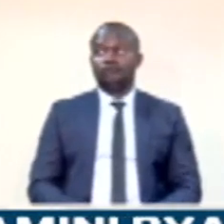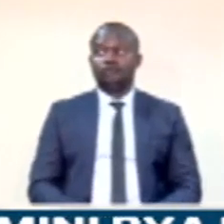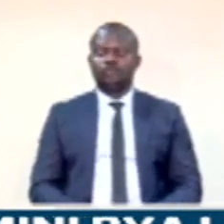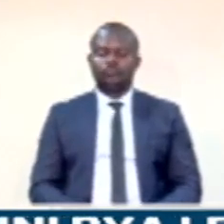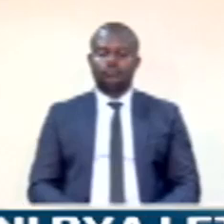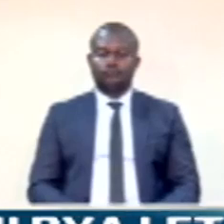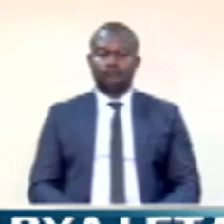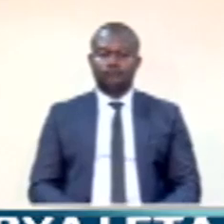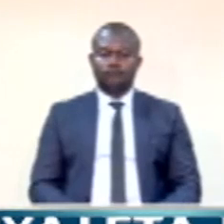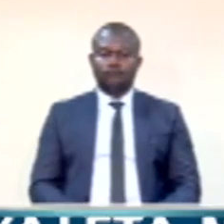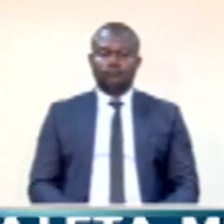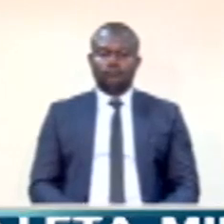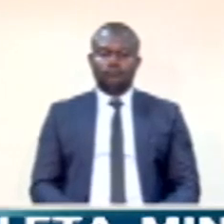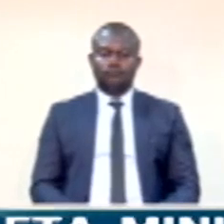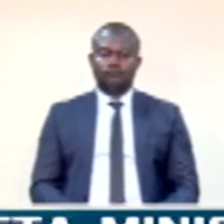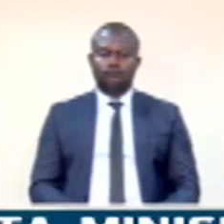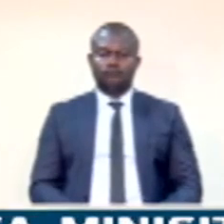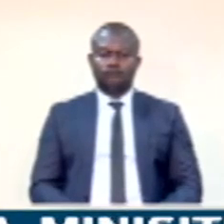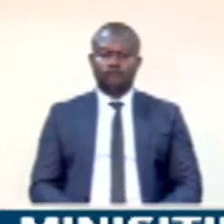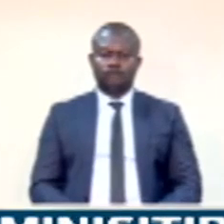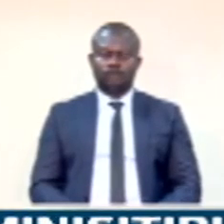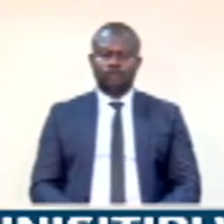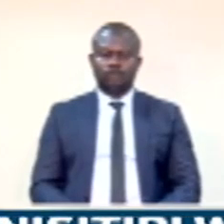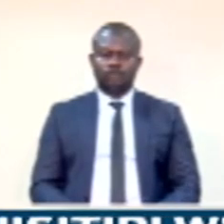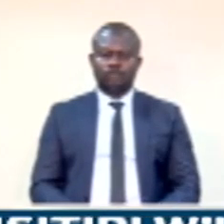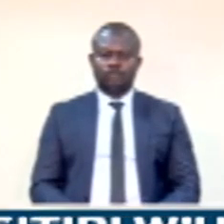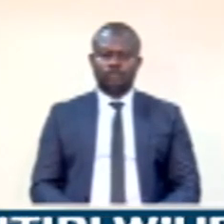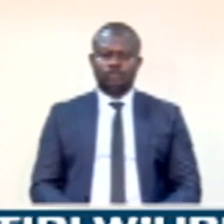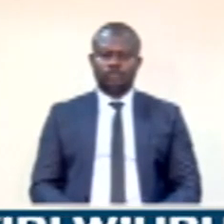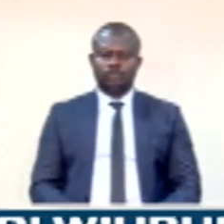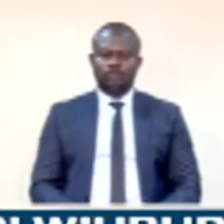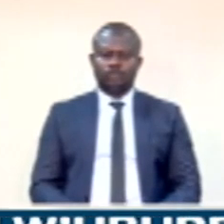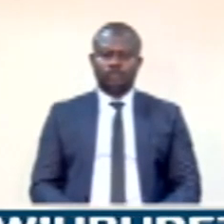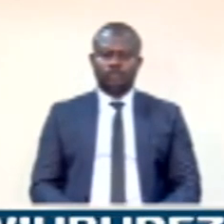Afrique de guerre, ne soit pas une Afrique de haine, que ça soit une Afrique de développement.